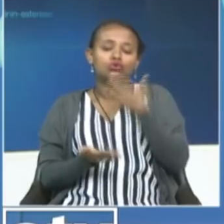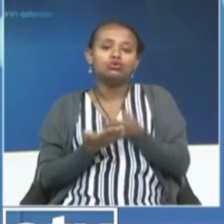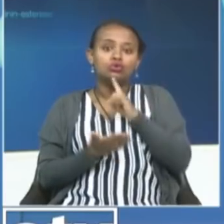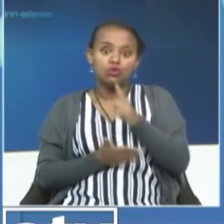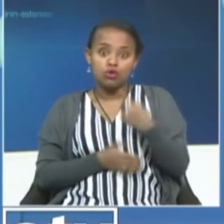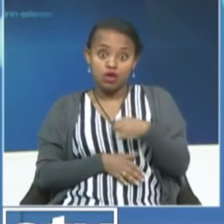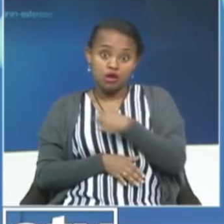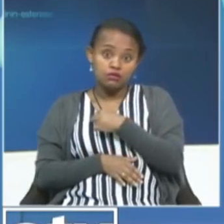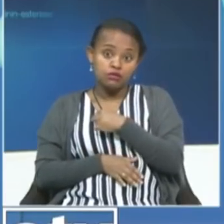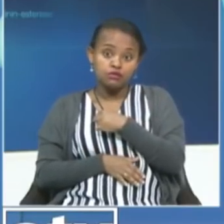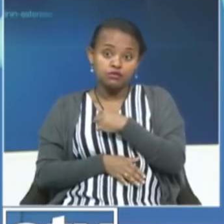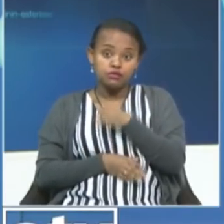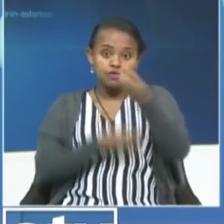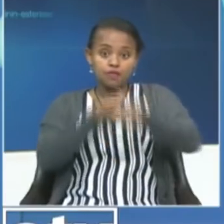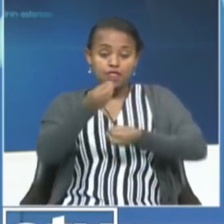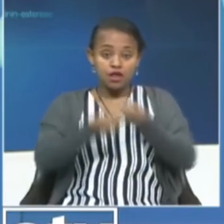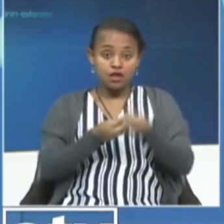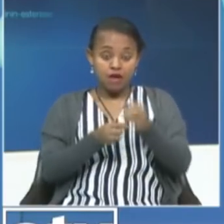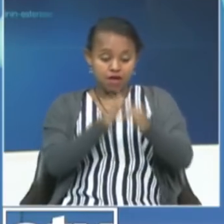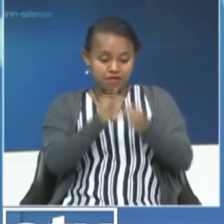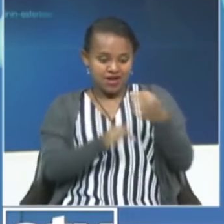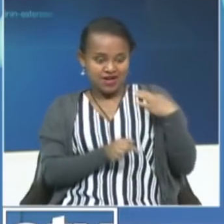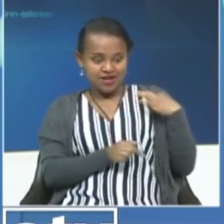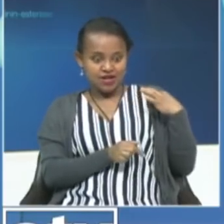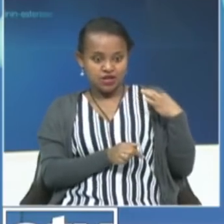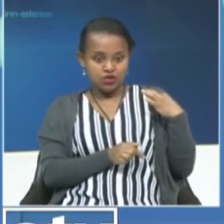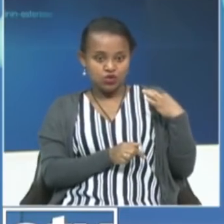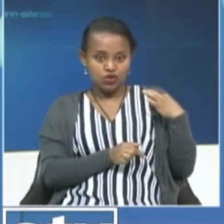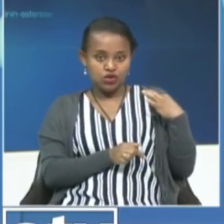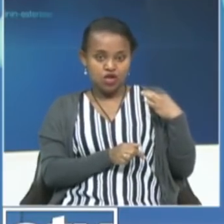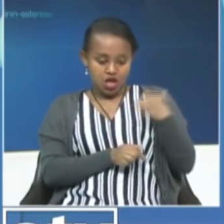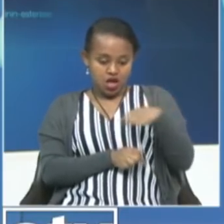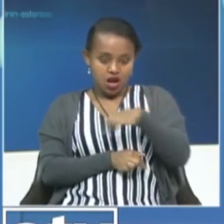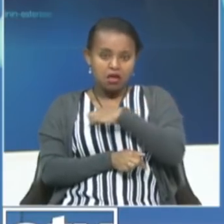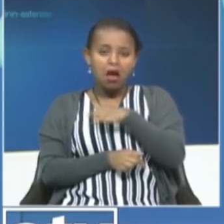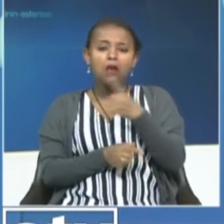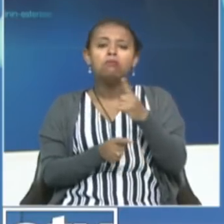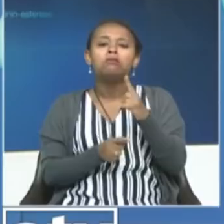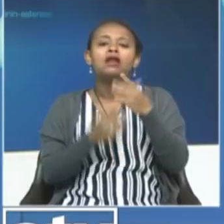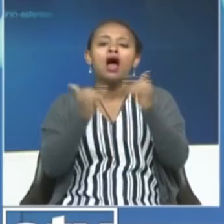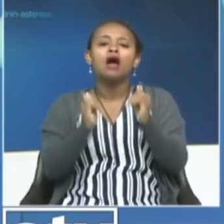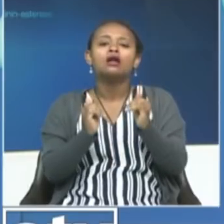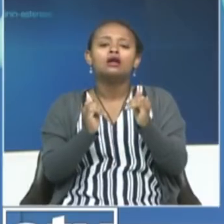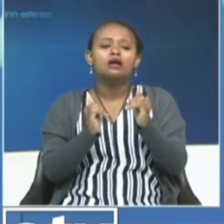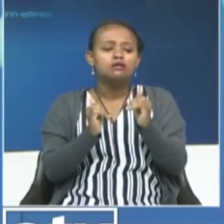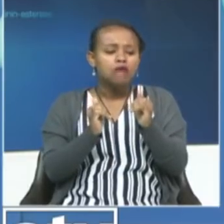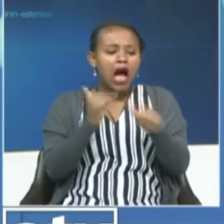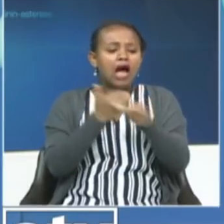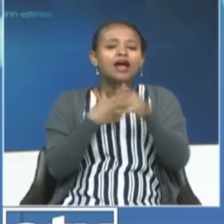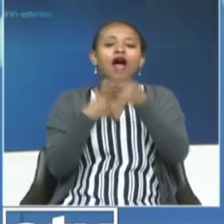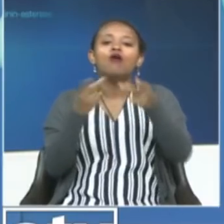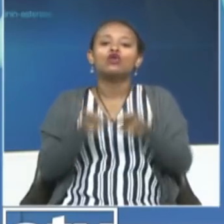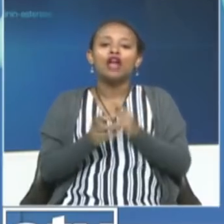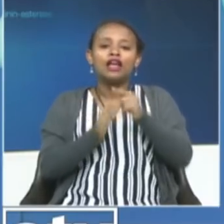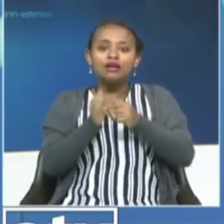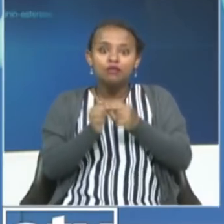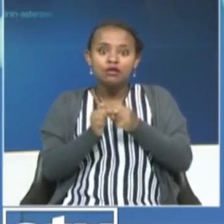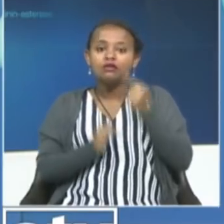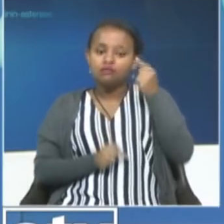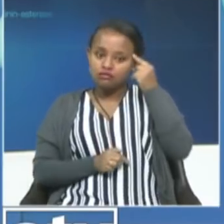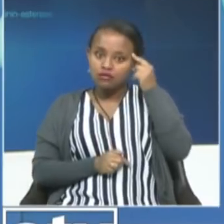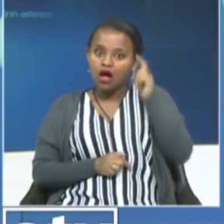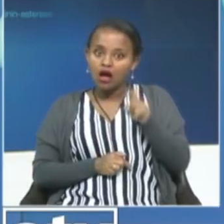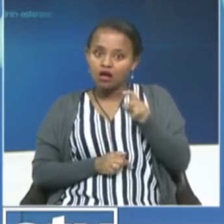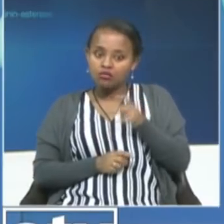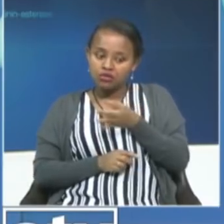እኛም ገበያ የምንሄድ ግለሰቦች ለእኛ ምን ያህል አደጋ ቦታ እየሄድን እንደሆነ ማስተዋል ነው ያለብን።